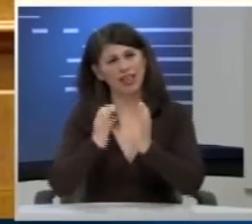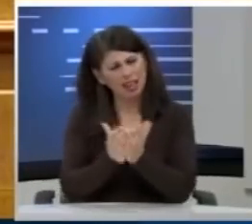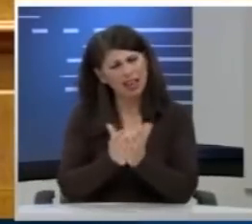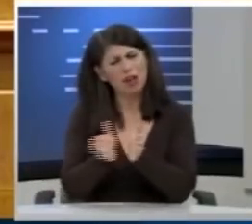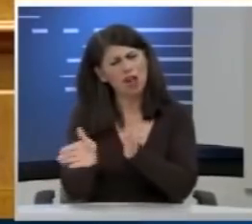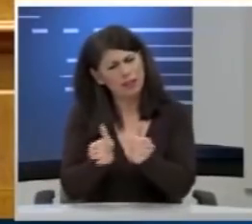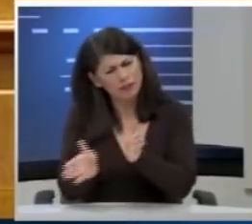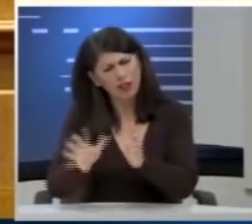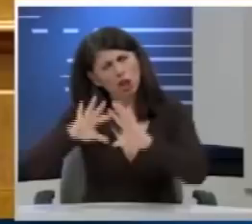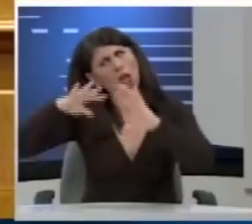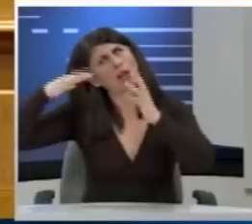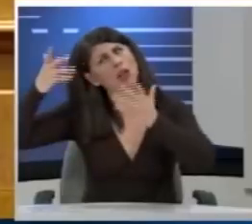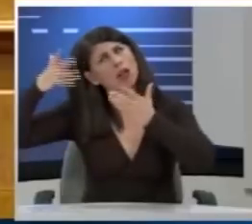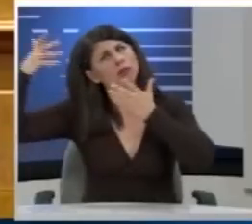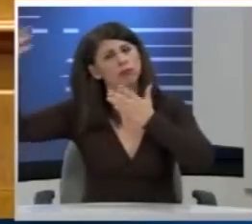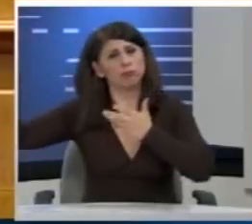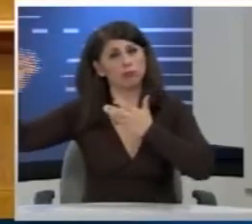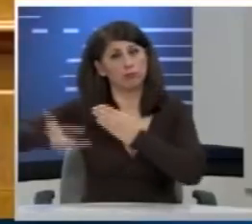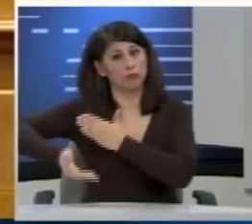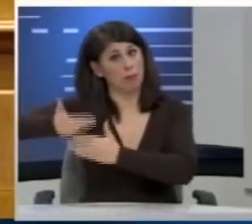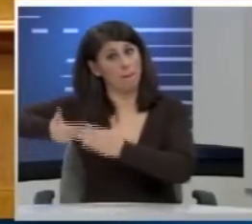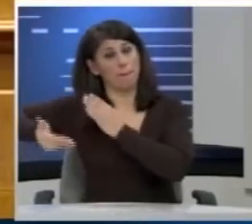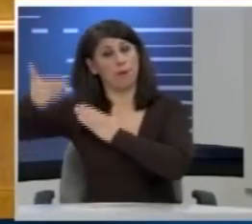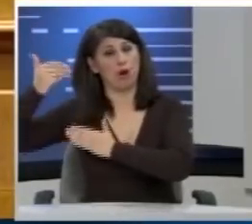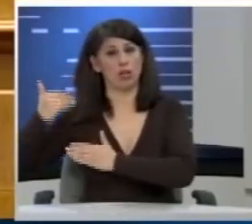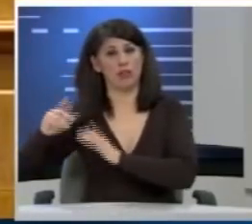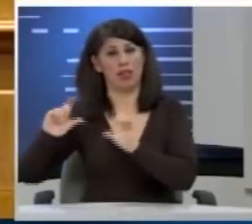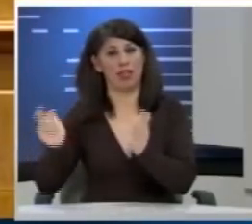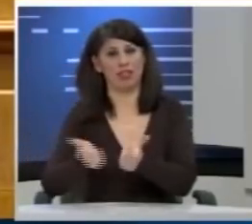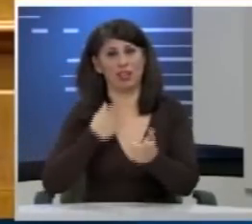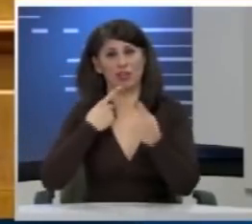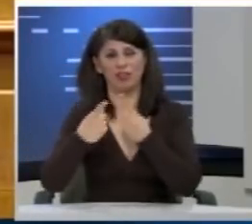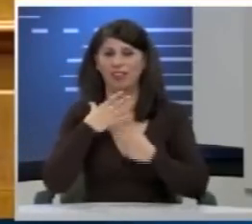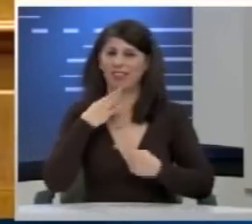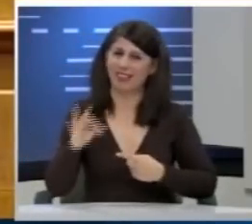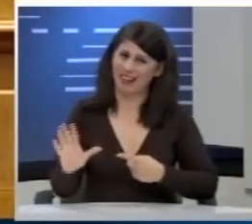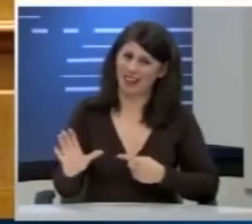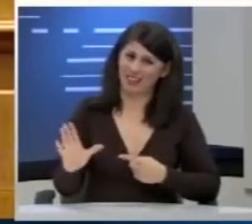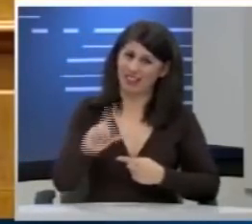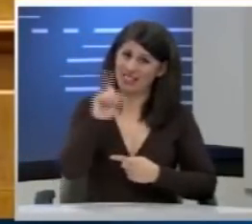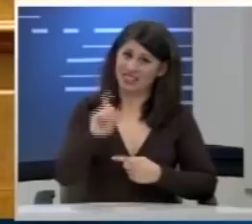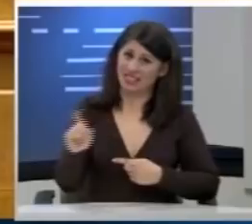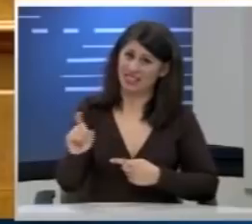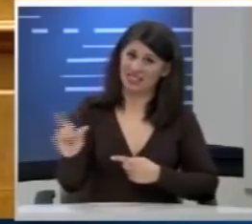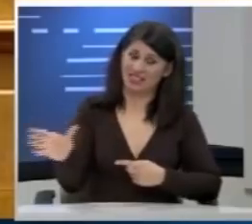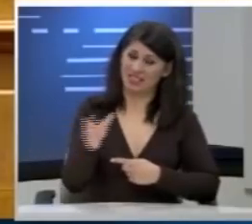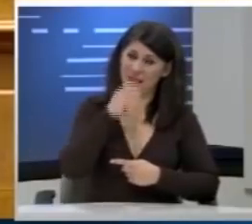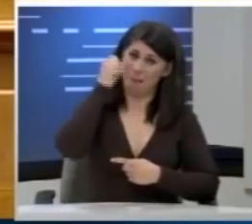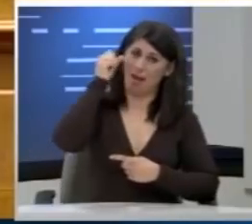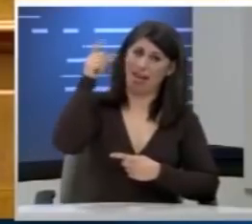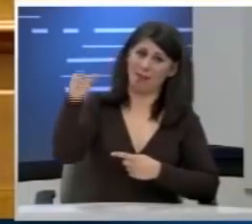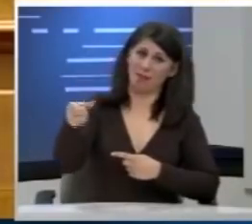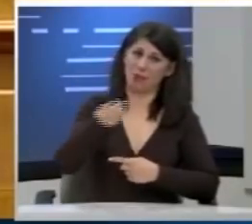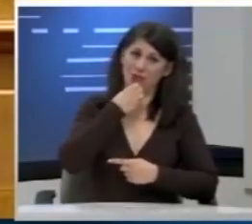επιμέρους κατευθύνσεων και αφού προηγηθεί εθνικός διάλογος. Ζήσε Μάη μου δηλαδή, να φας τριφύλι.